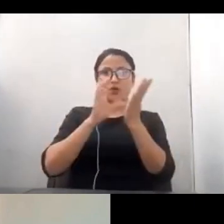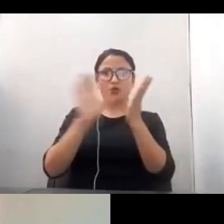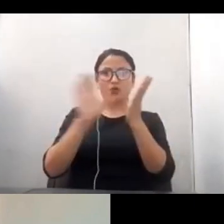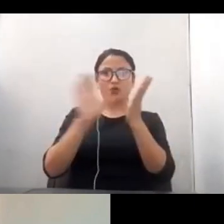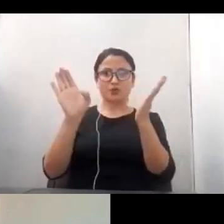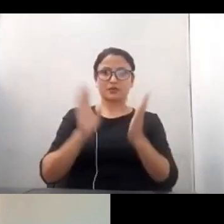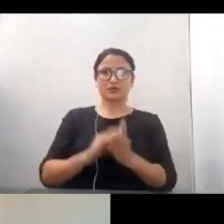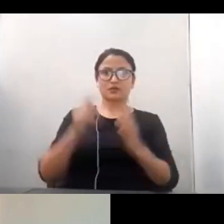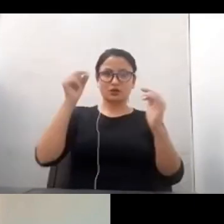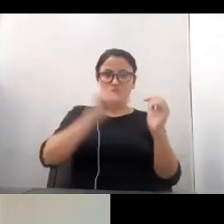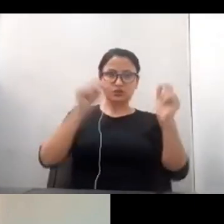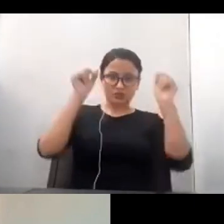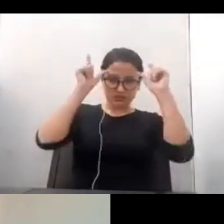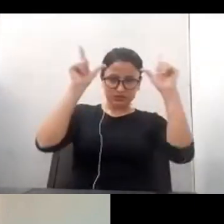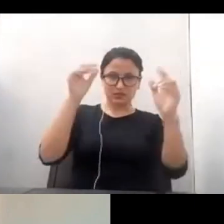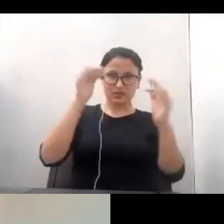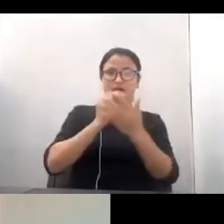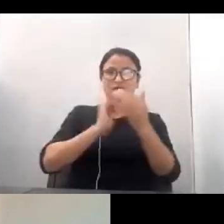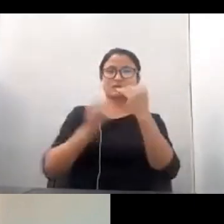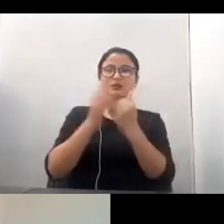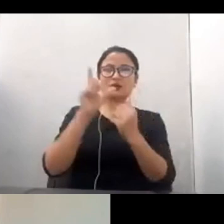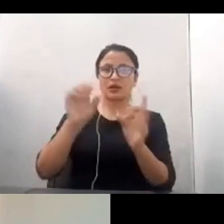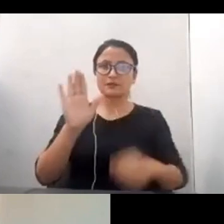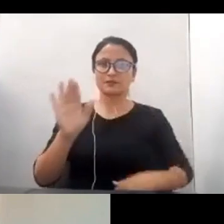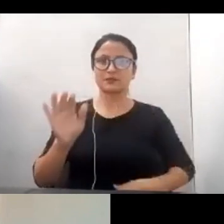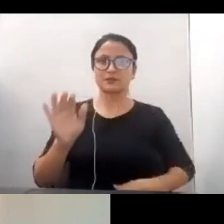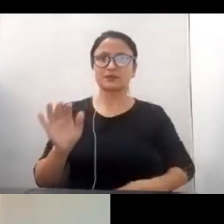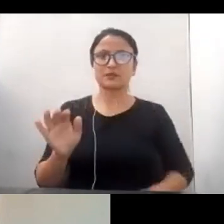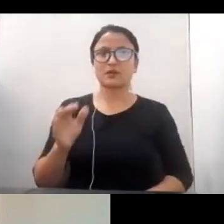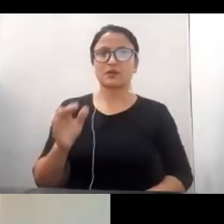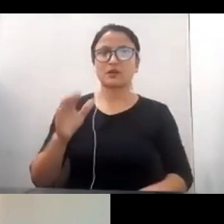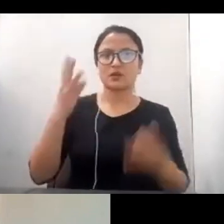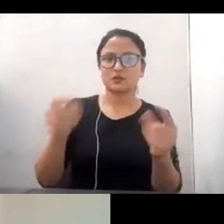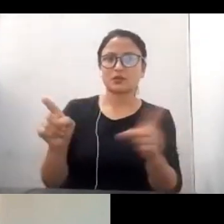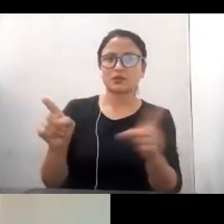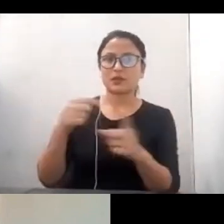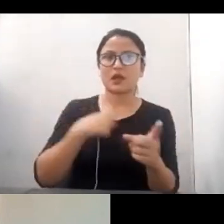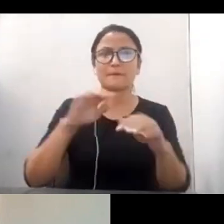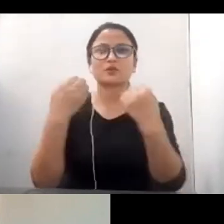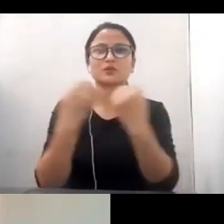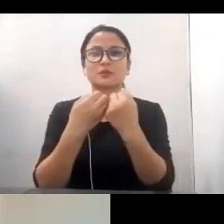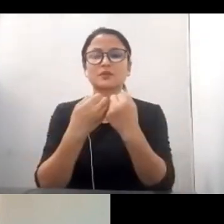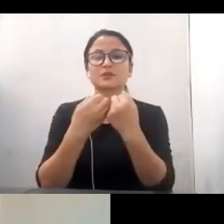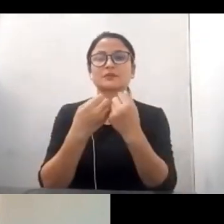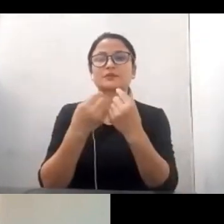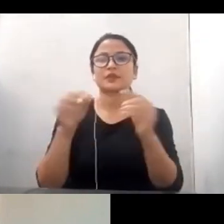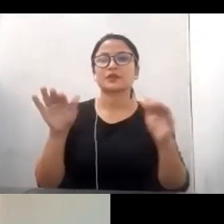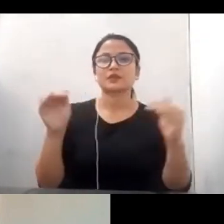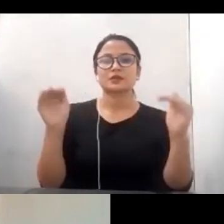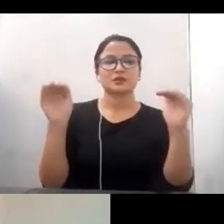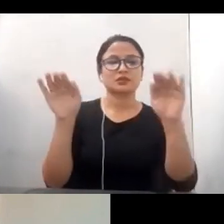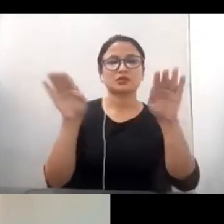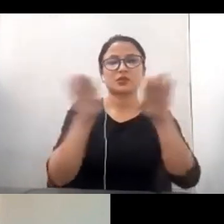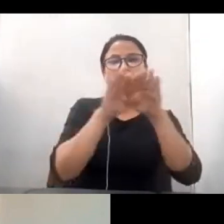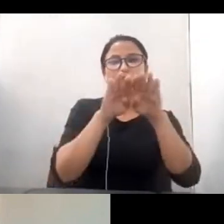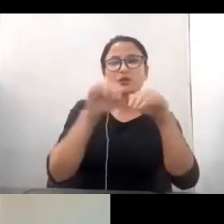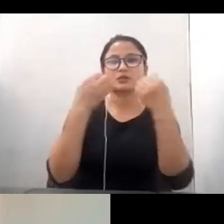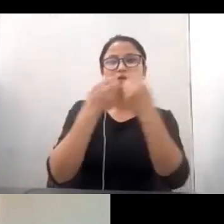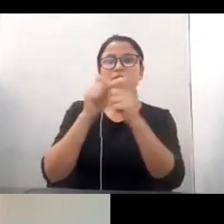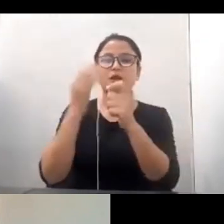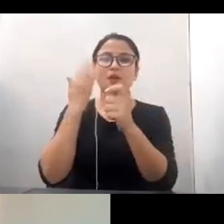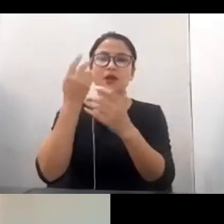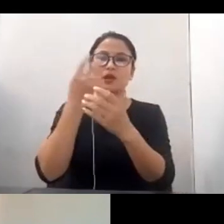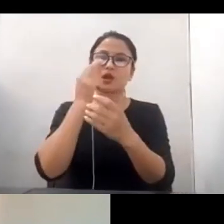कार्यक्रमहरू सञ्चालन गर्न जरुरी छ। यो कम्तीमा पनि हाम्रो समाज समतामूलक समाज निर्माण गर्नका निमित्त महिला र पुरुष दुवै सँगसँगै